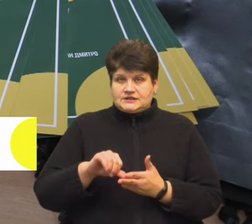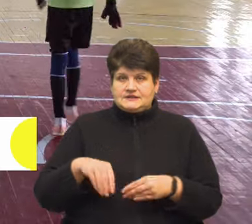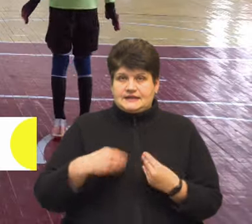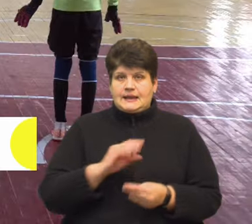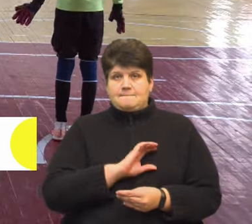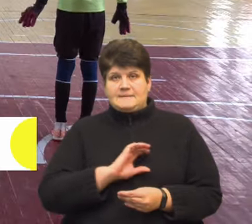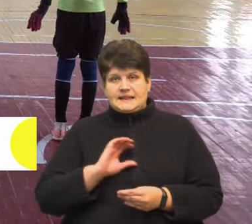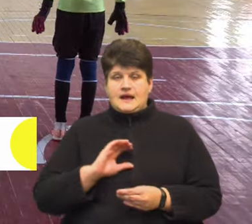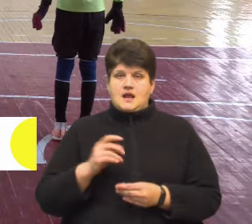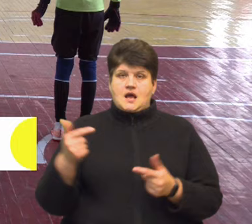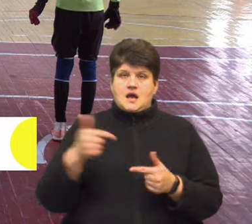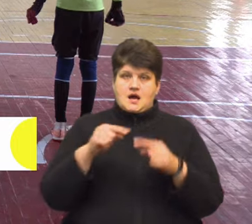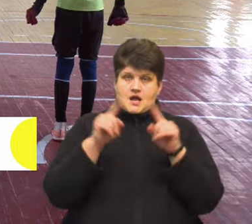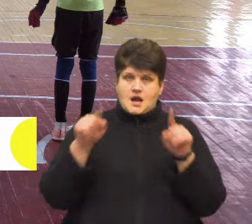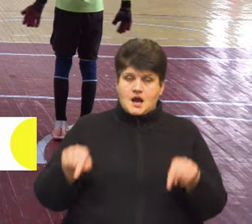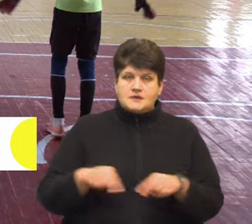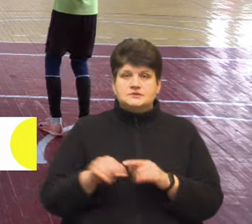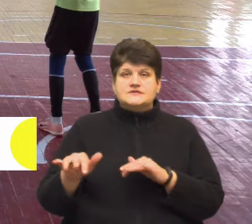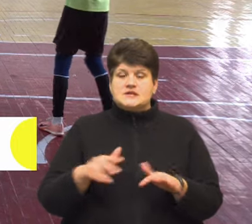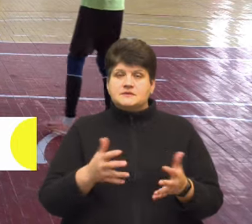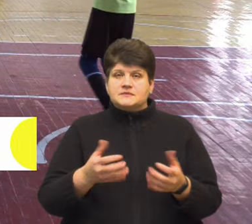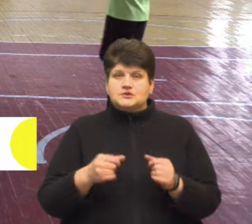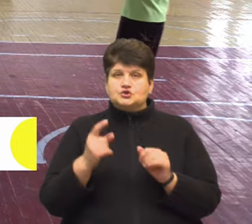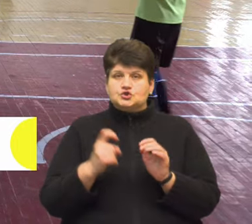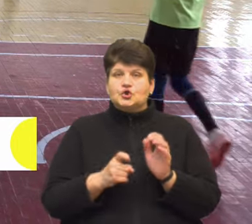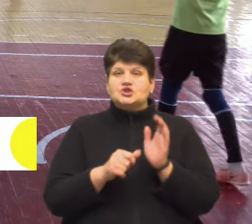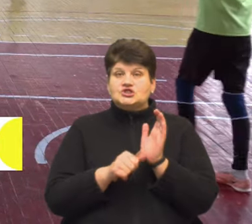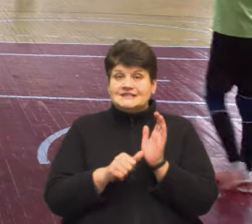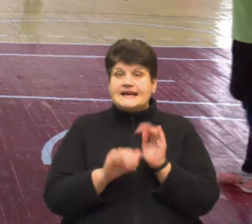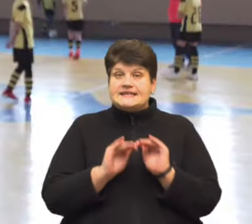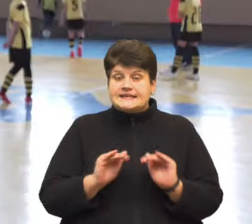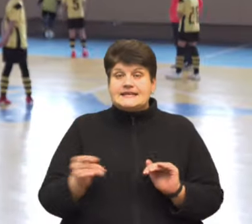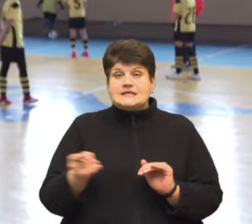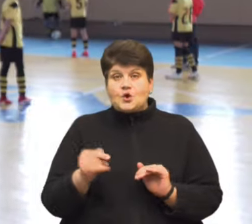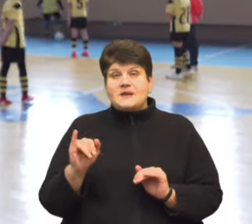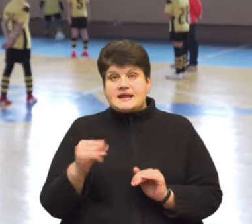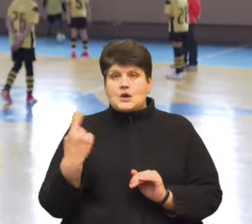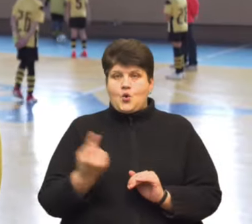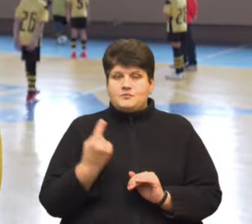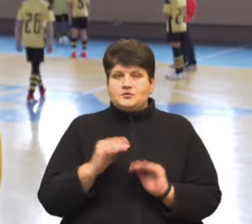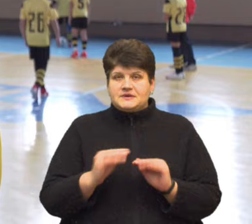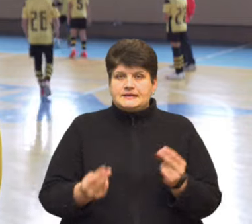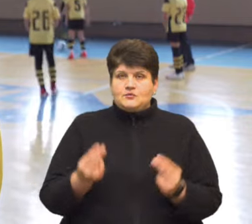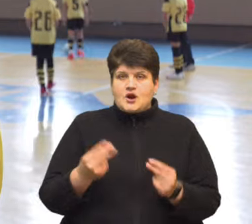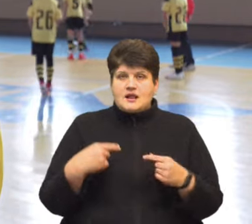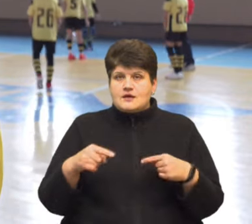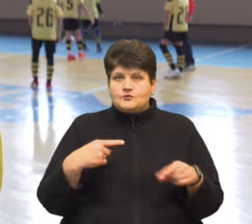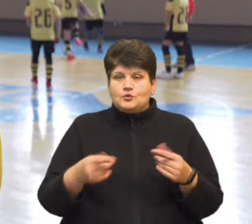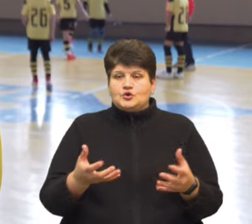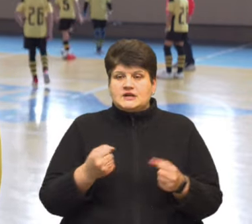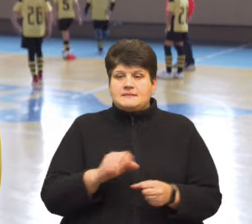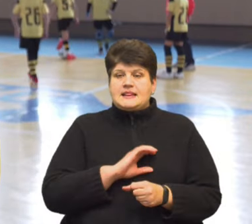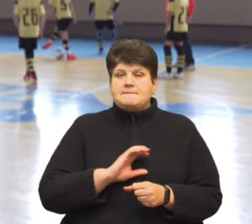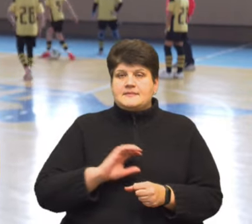грамоти за його словами у заході взяли участь 160 дітей з Тернополя і області щоб діти пограли в футбол отримали призи і